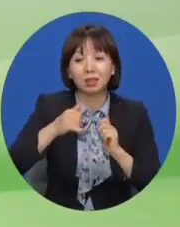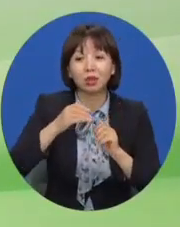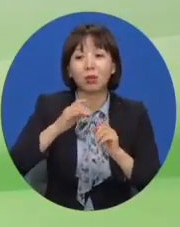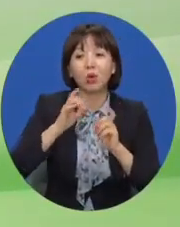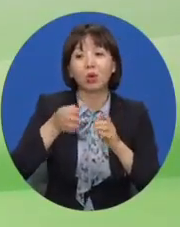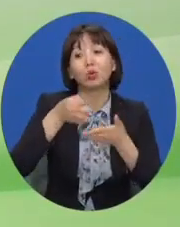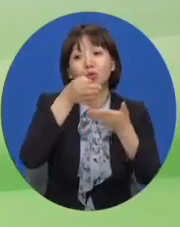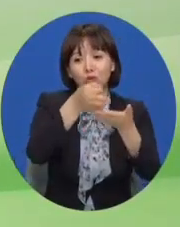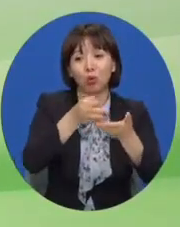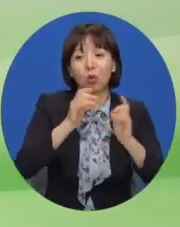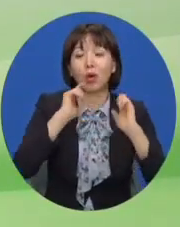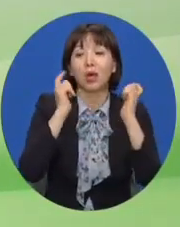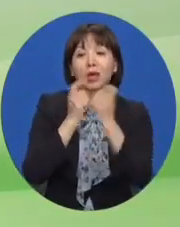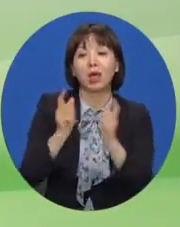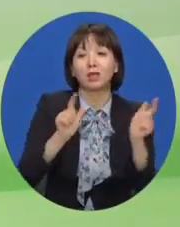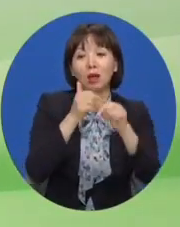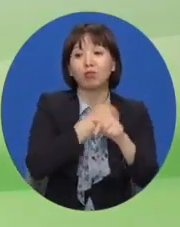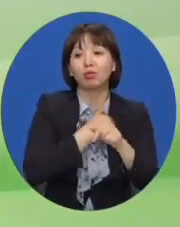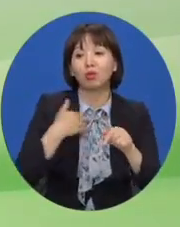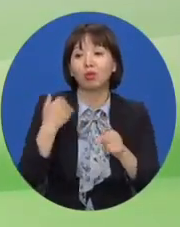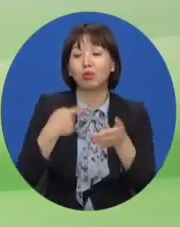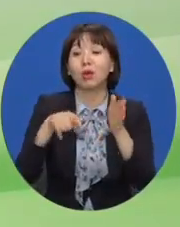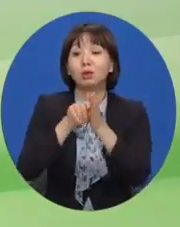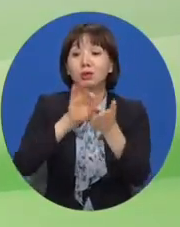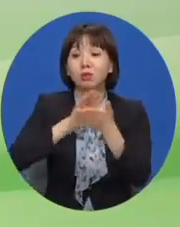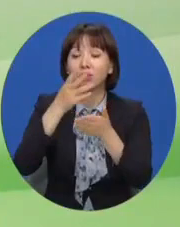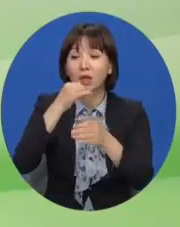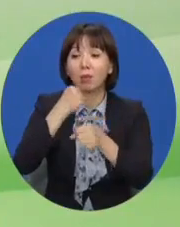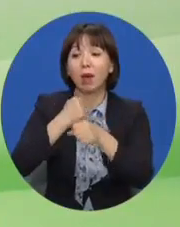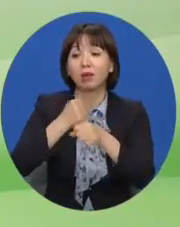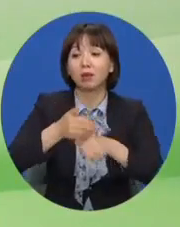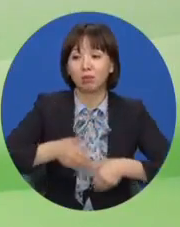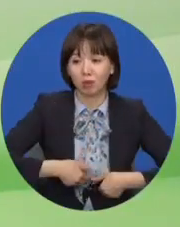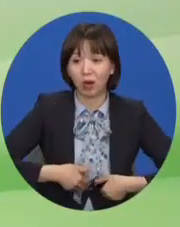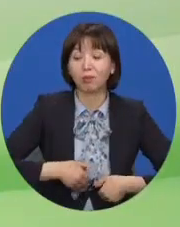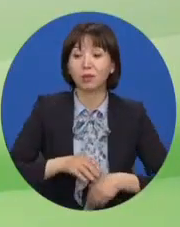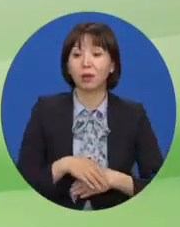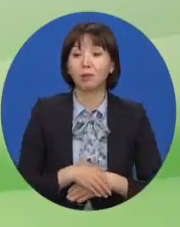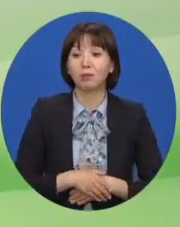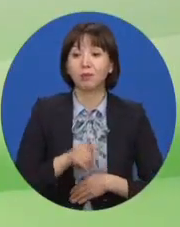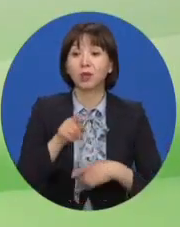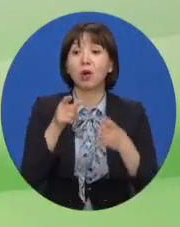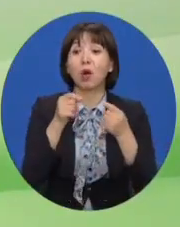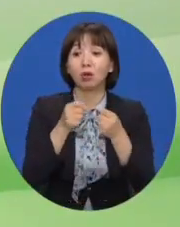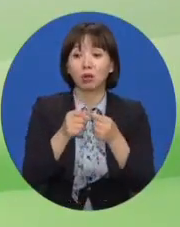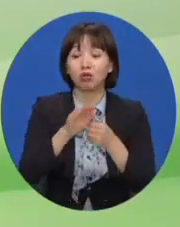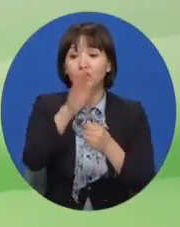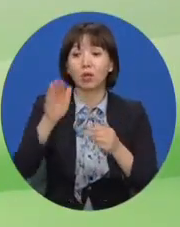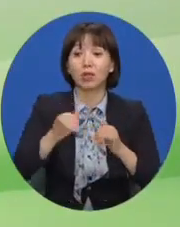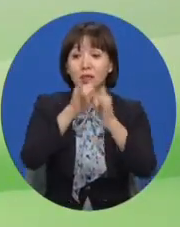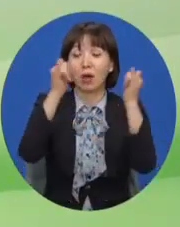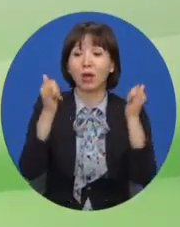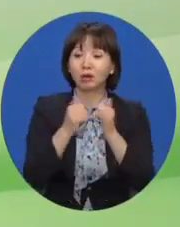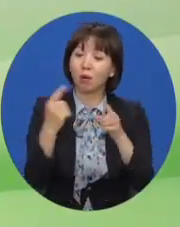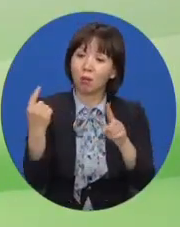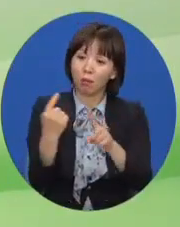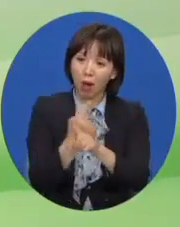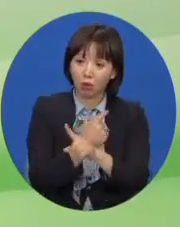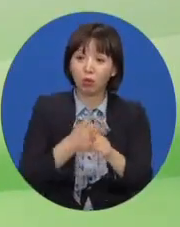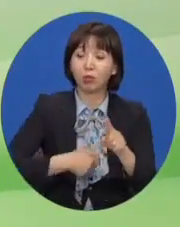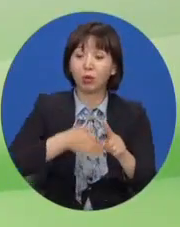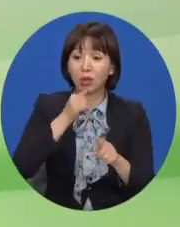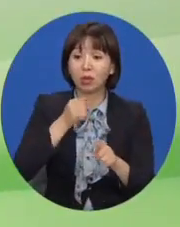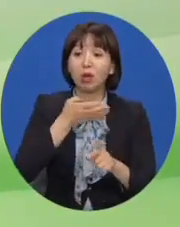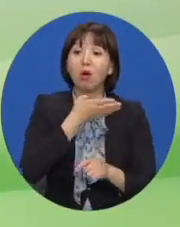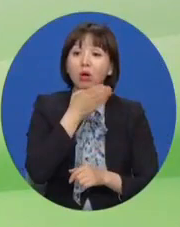개인적인 삶의 풍요로움을 위해서 쓸 수 있게 이렇게 만들어야 됩니다. 이런 것들이 우리 사회에서 우리가 한번쯤 바꿔가야 될